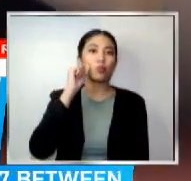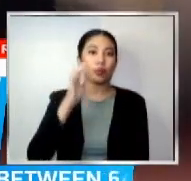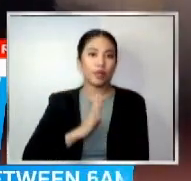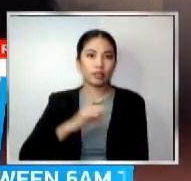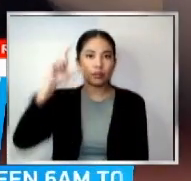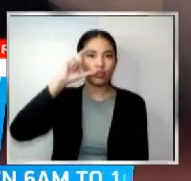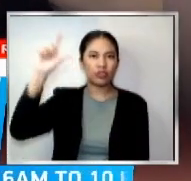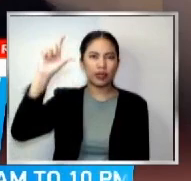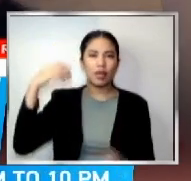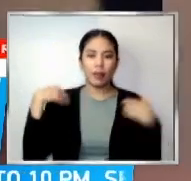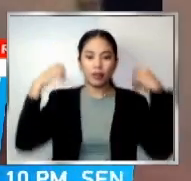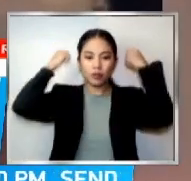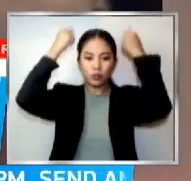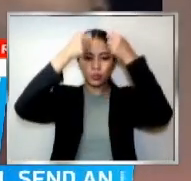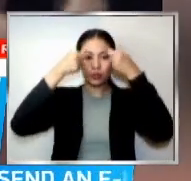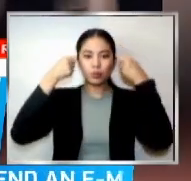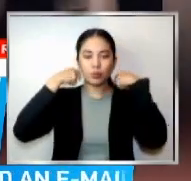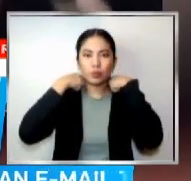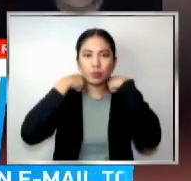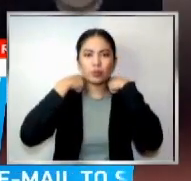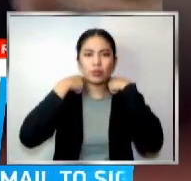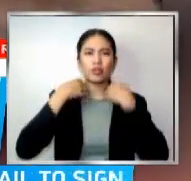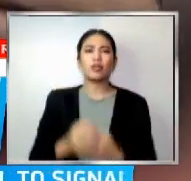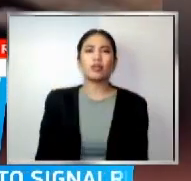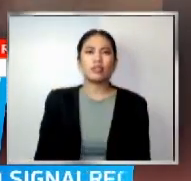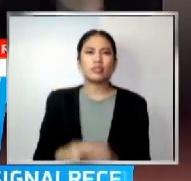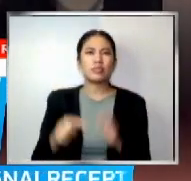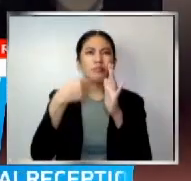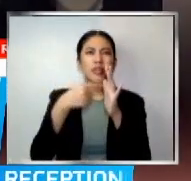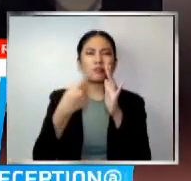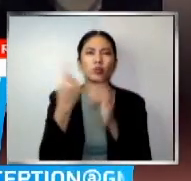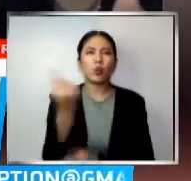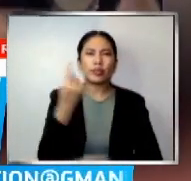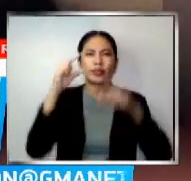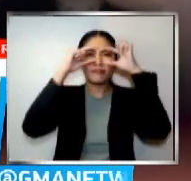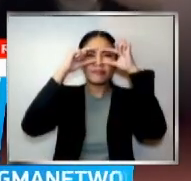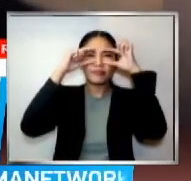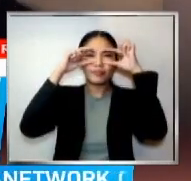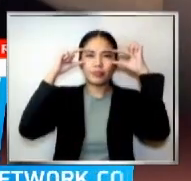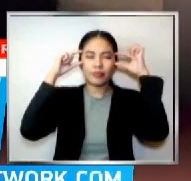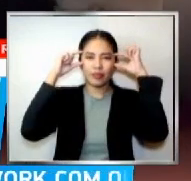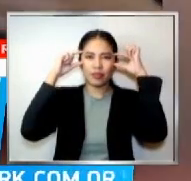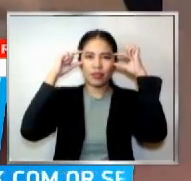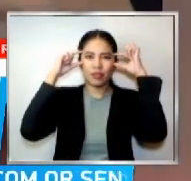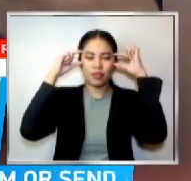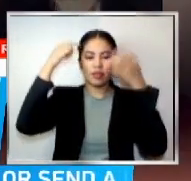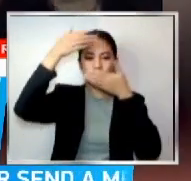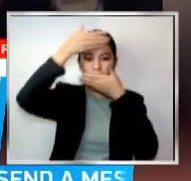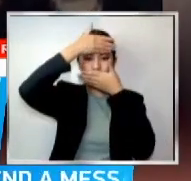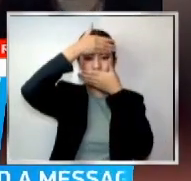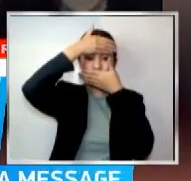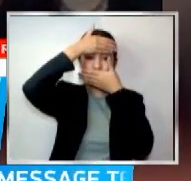po, mata lang po yung kita. Mahirap po i-profile yung passenger kasi nakatakip po yung